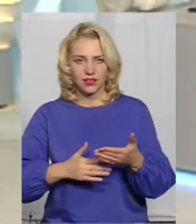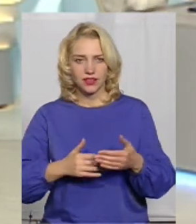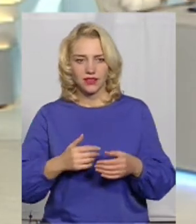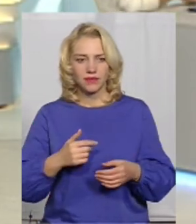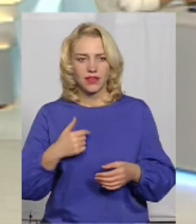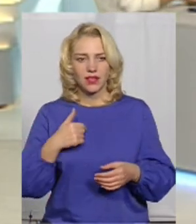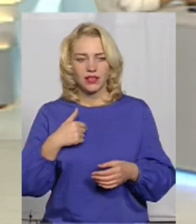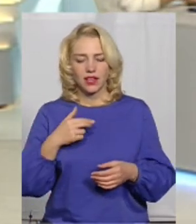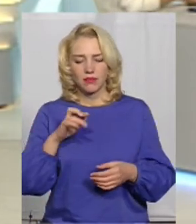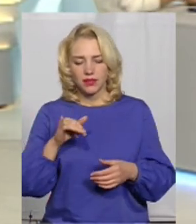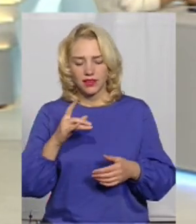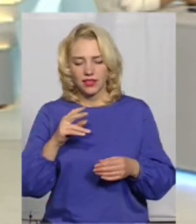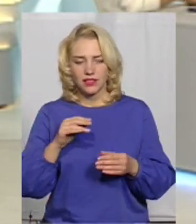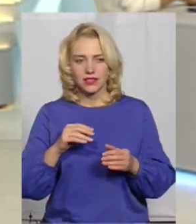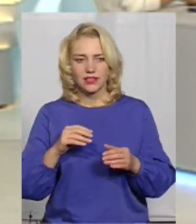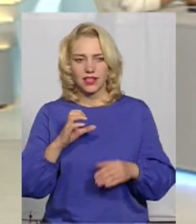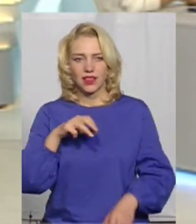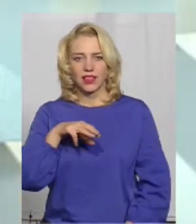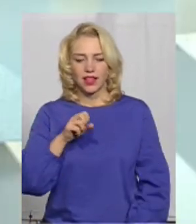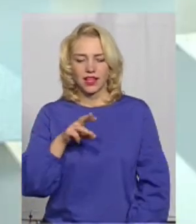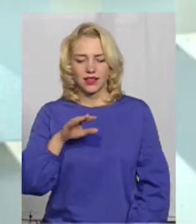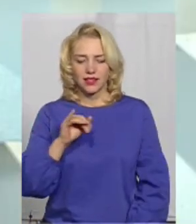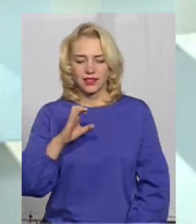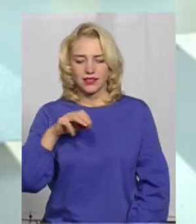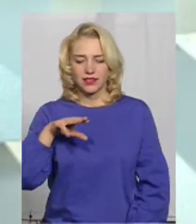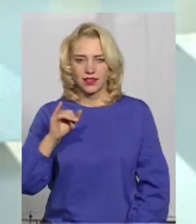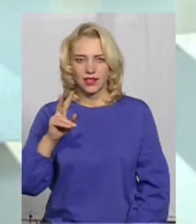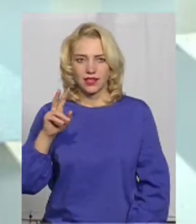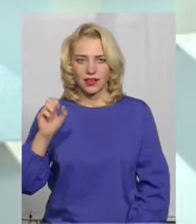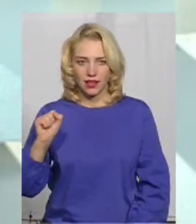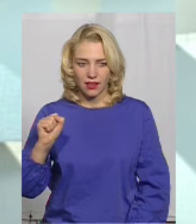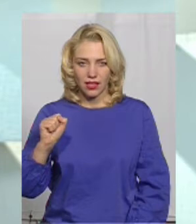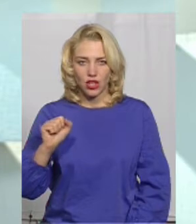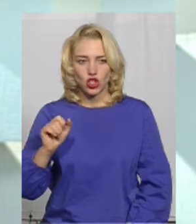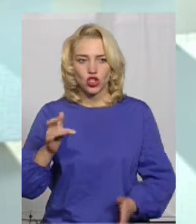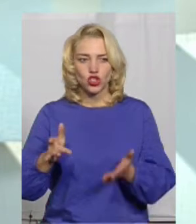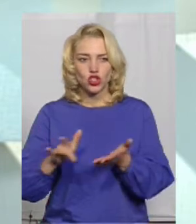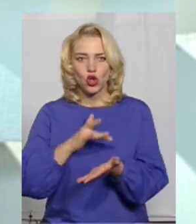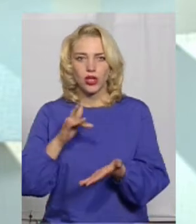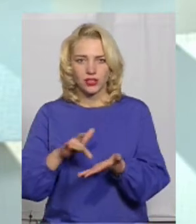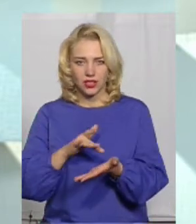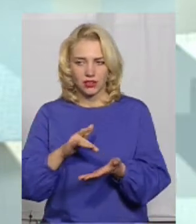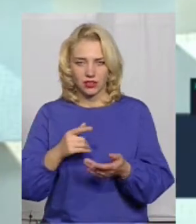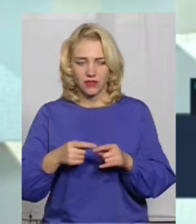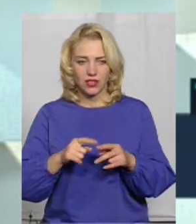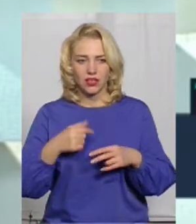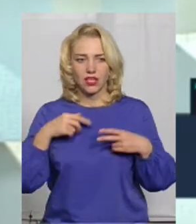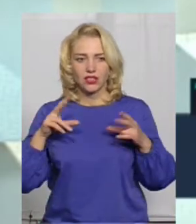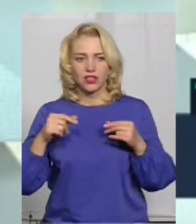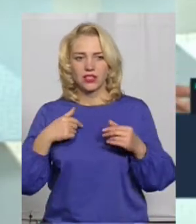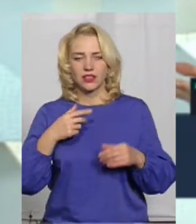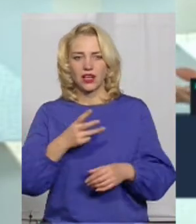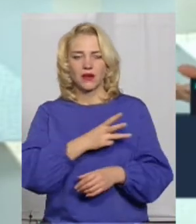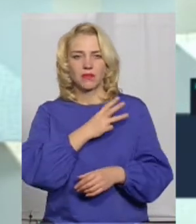на статистику сторінки. Зараз всі блогери мене зрозуміють. Я щаслива, я пишаюсь тим, що я